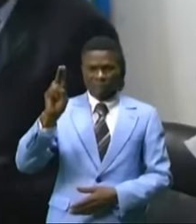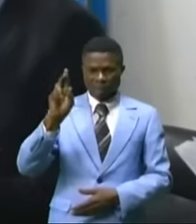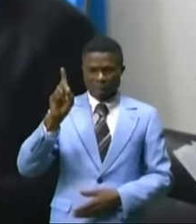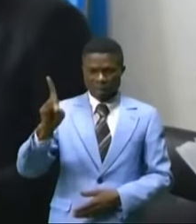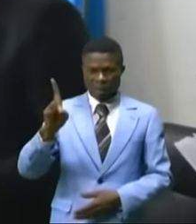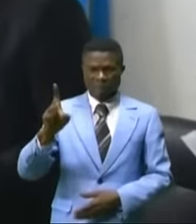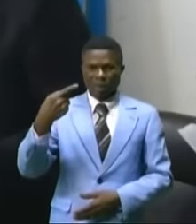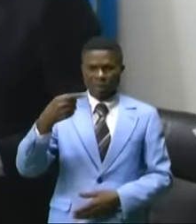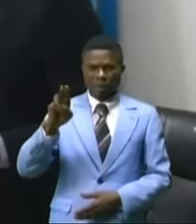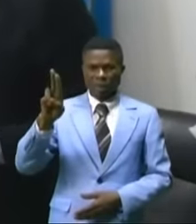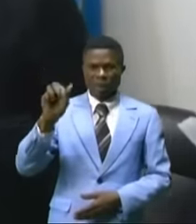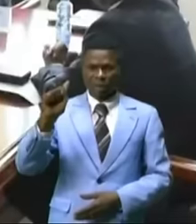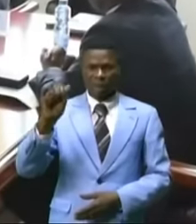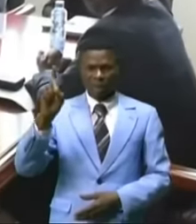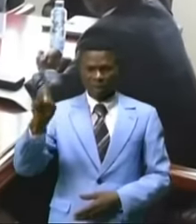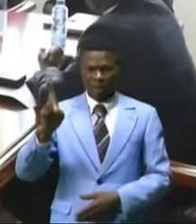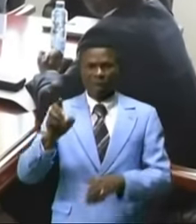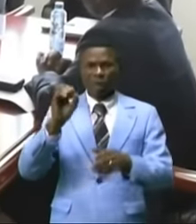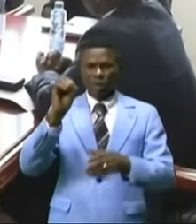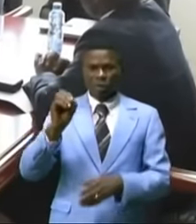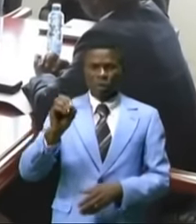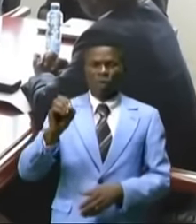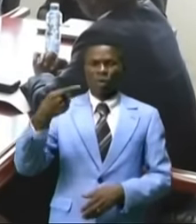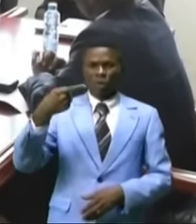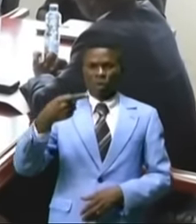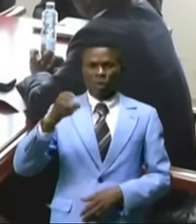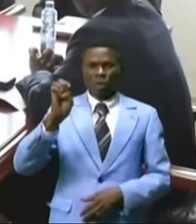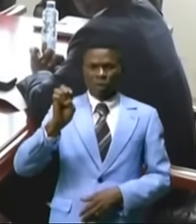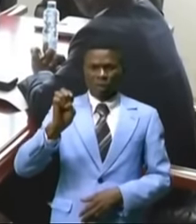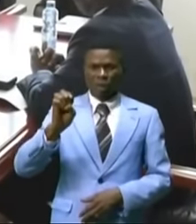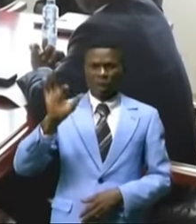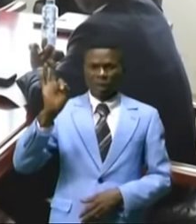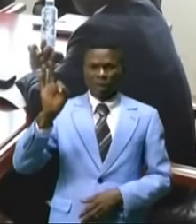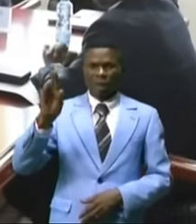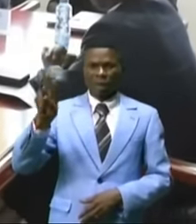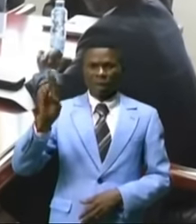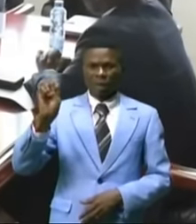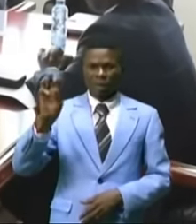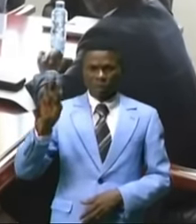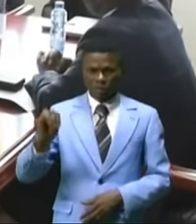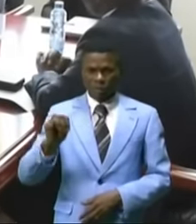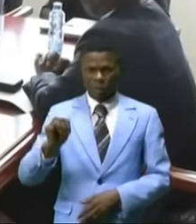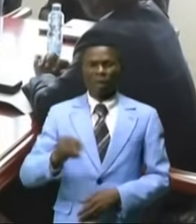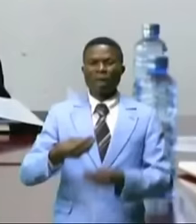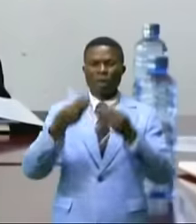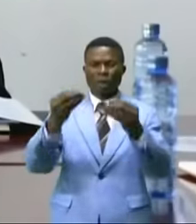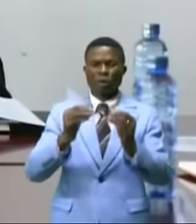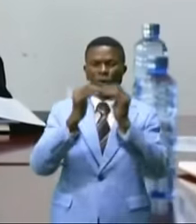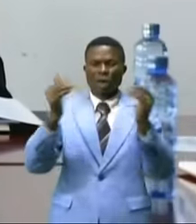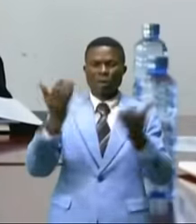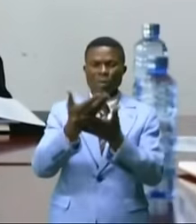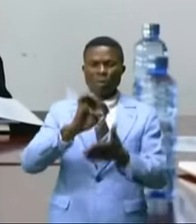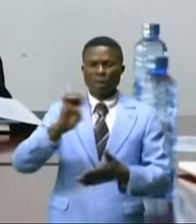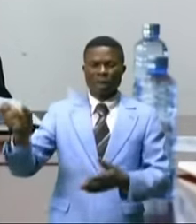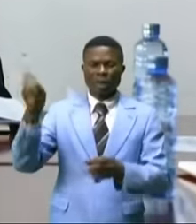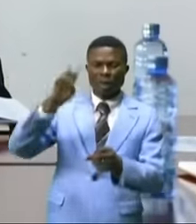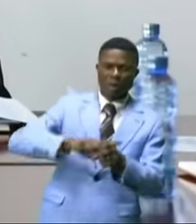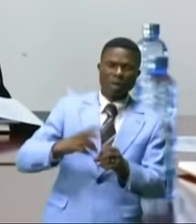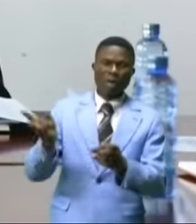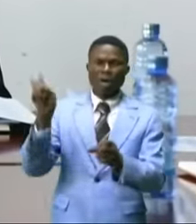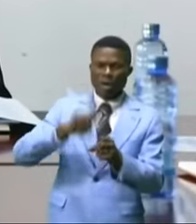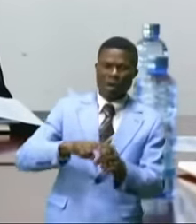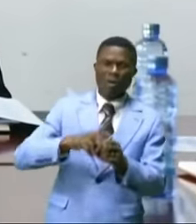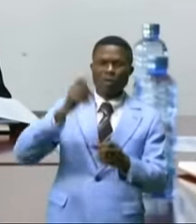le FPI, le GFREM et la ZES. Cet arrêté va contribuer à la pacification du Nord Kivu, victime des